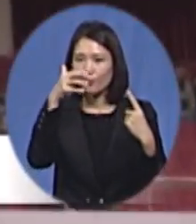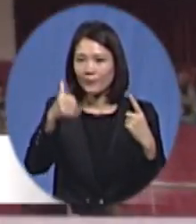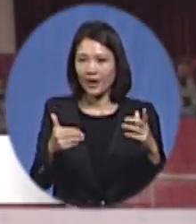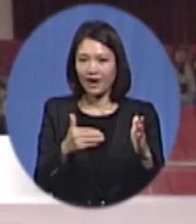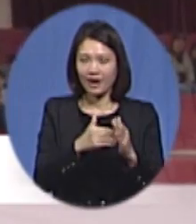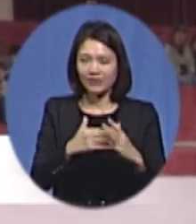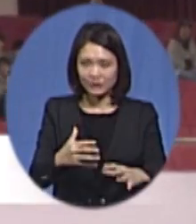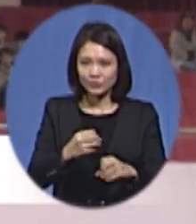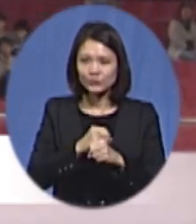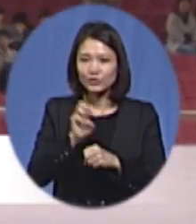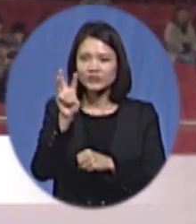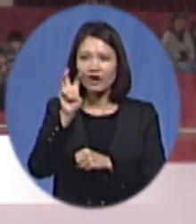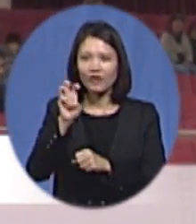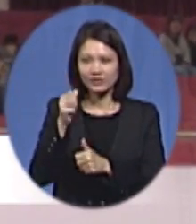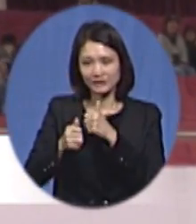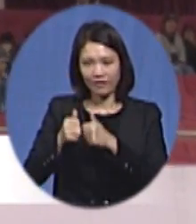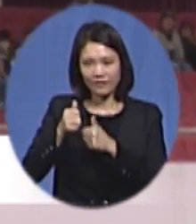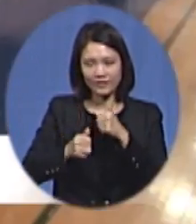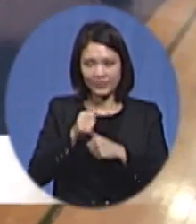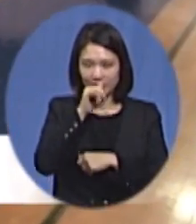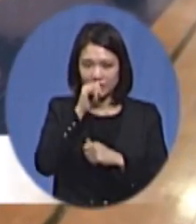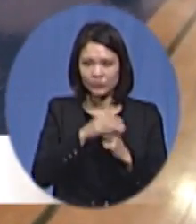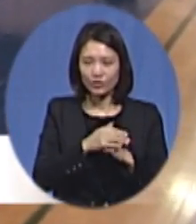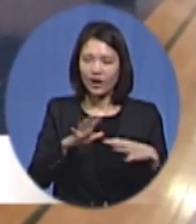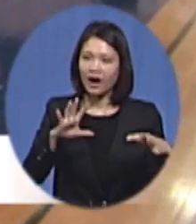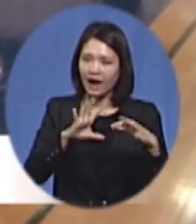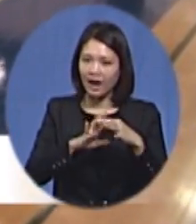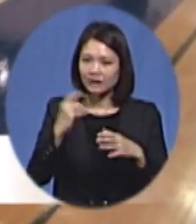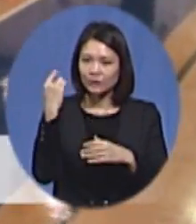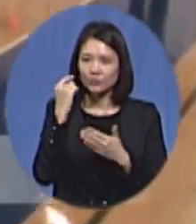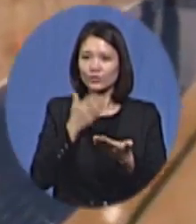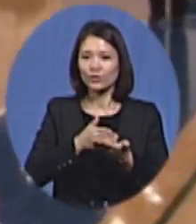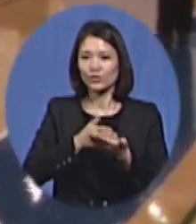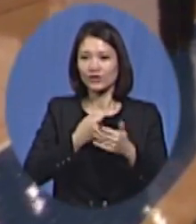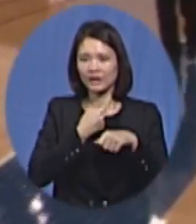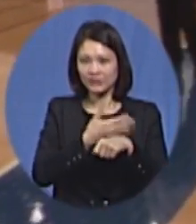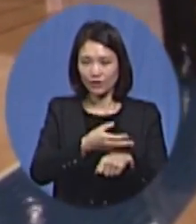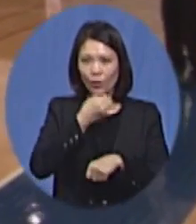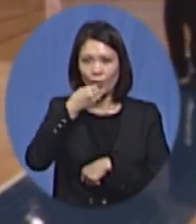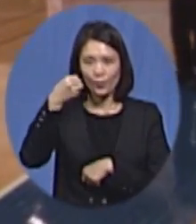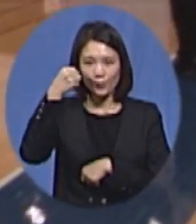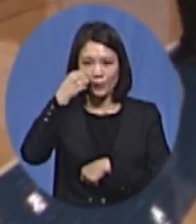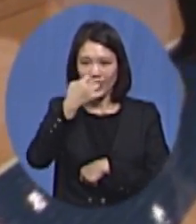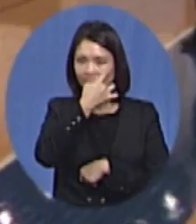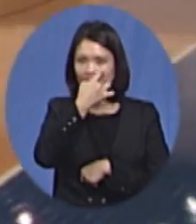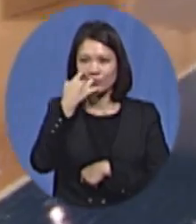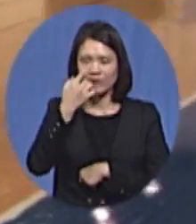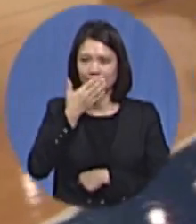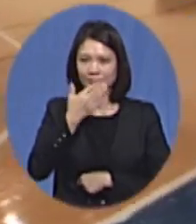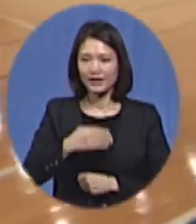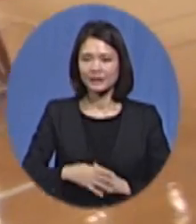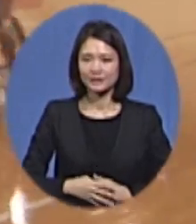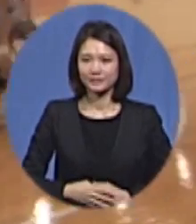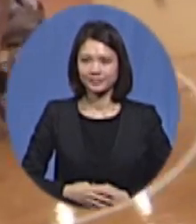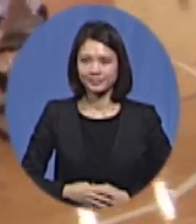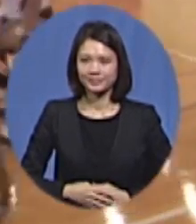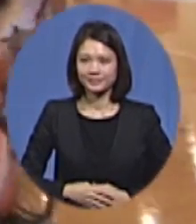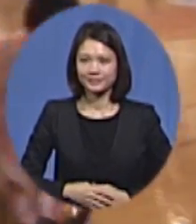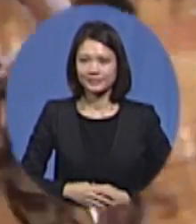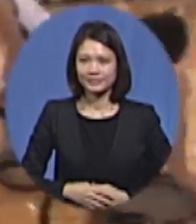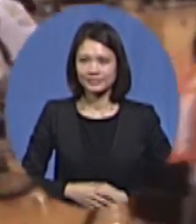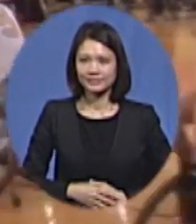정규리그 총 30경기를 치르게 되며 관련 소식은 휠체어 농구연맹 홈페이지에서 확인할 수 있습니다.